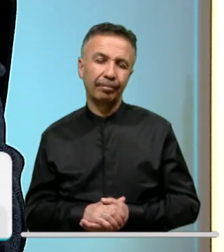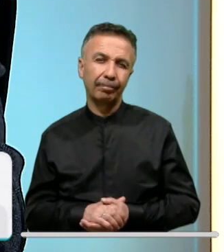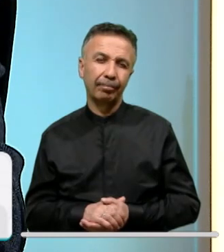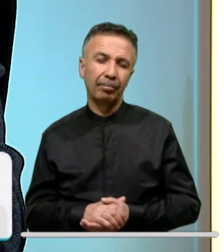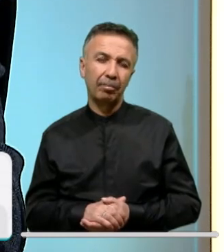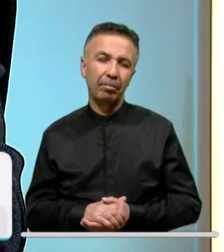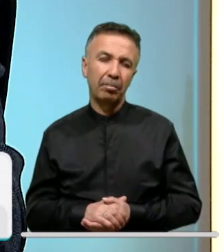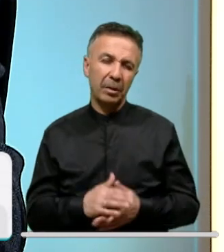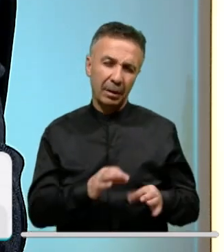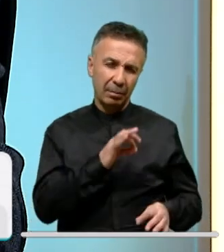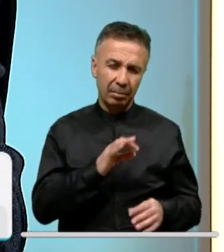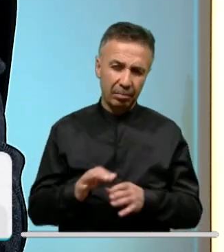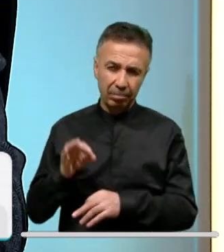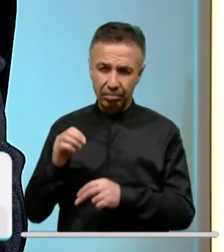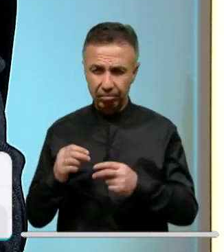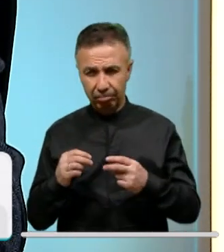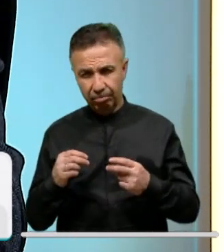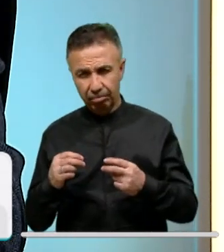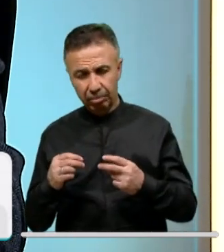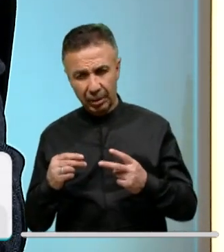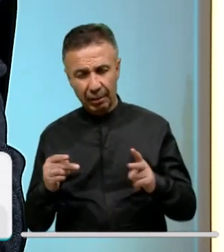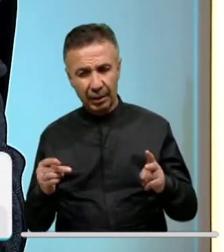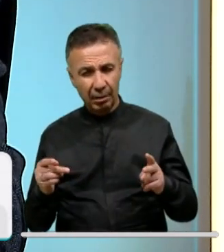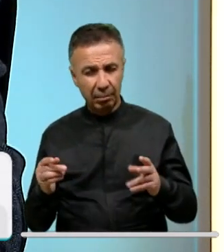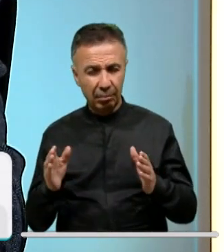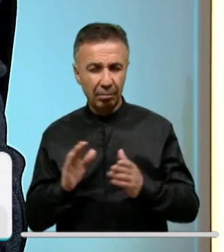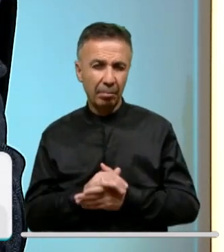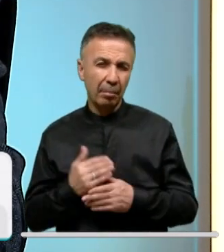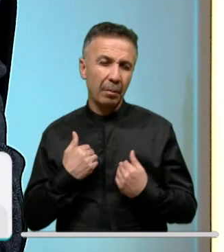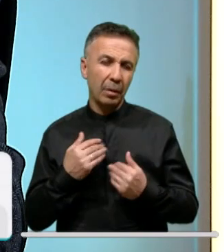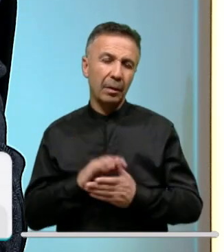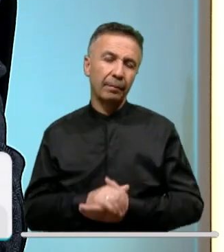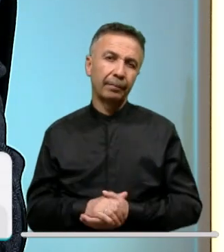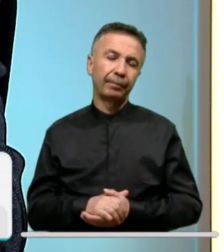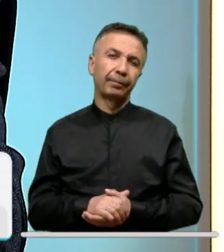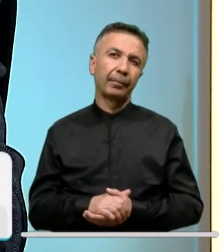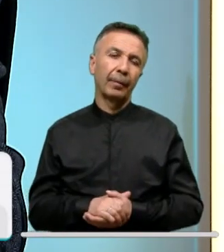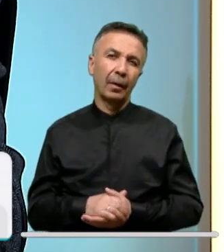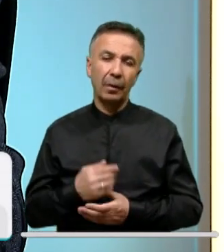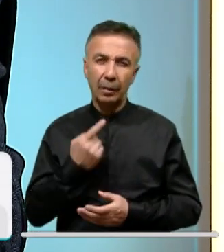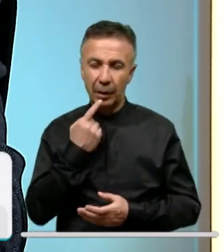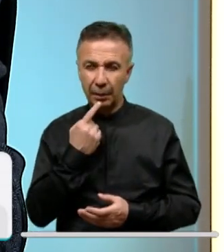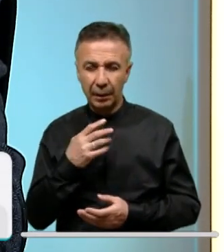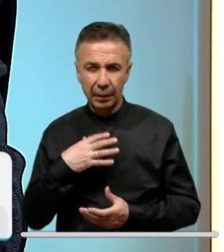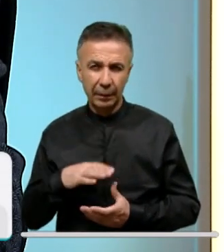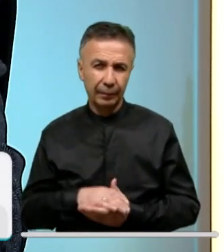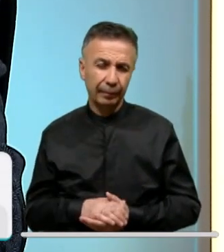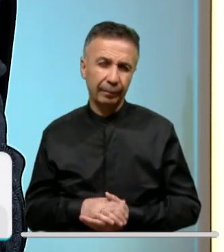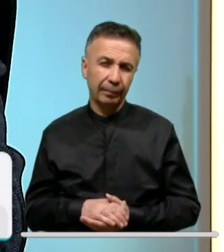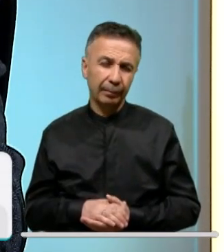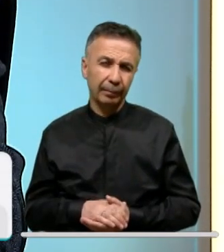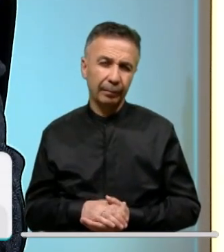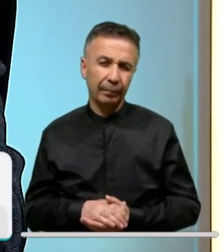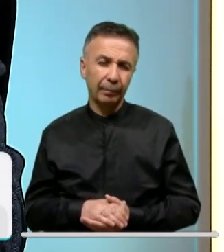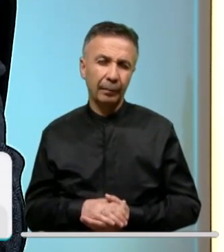tarafların birbirlerine karşılıklı olarak hukuku, yani ben burada hep şunu söylemek isterim. Yerin